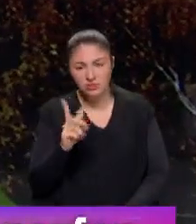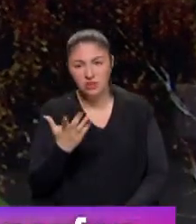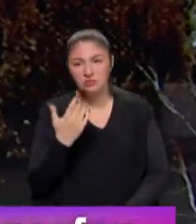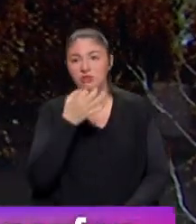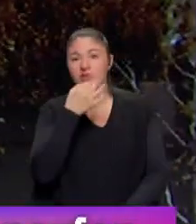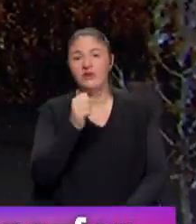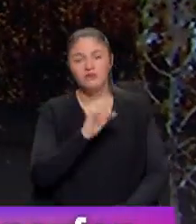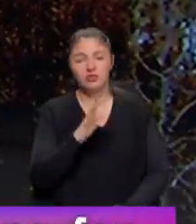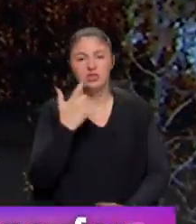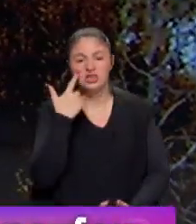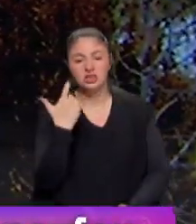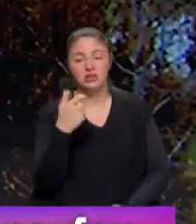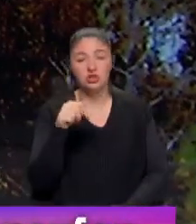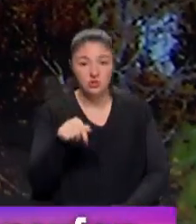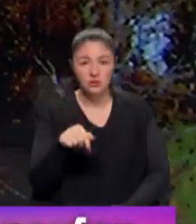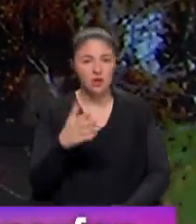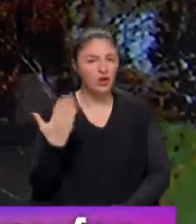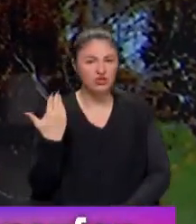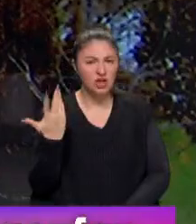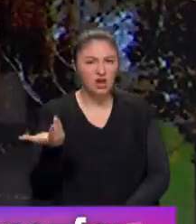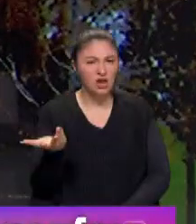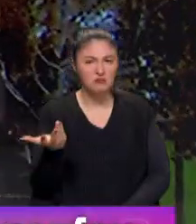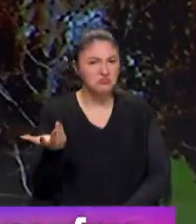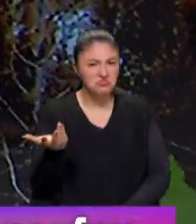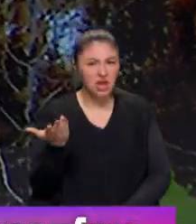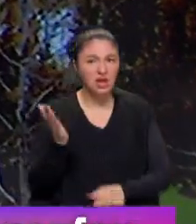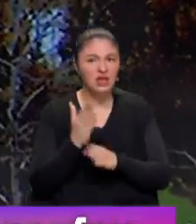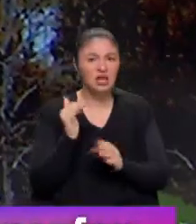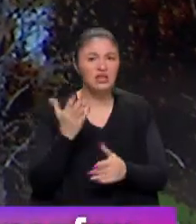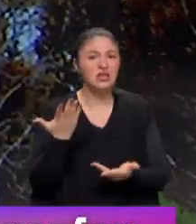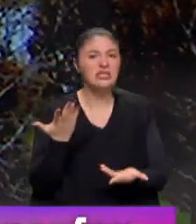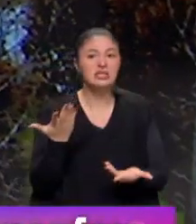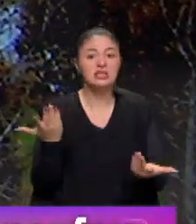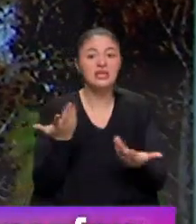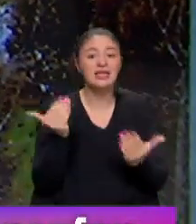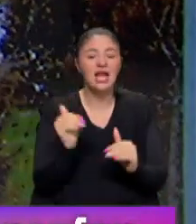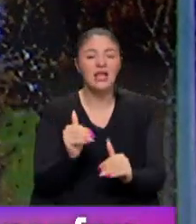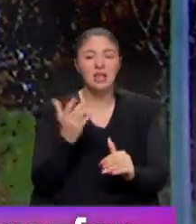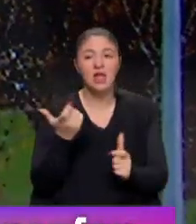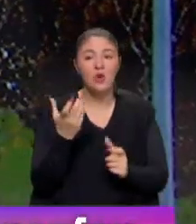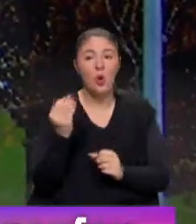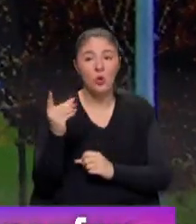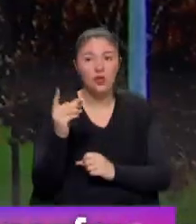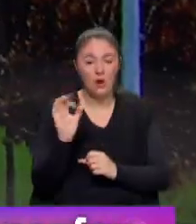Göz açtırmayacağız. Enselerindeyiz şimdi. Öncesi niye geldiler? Nasıl geldiler? Nerede